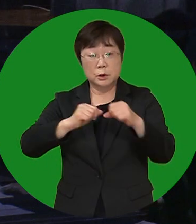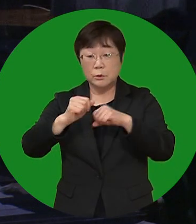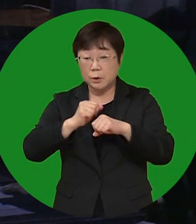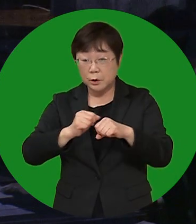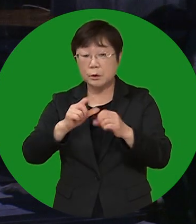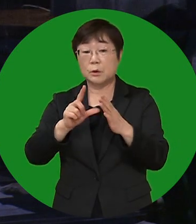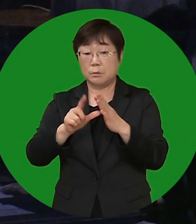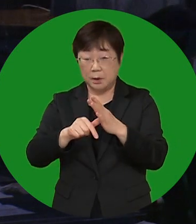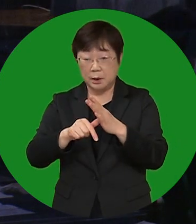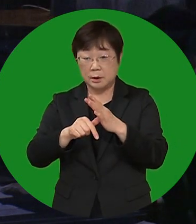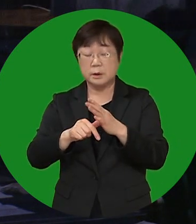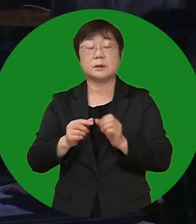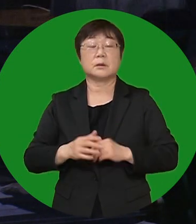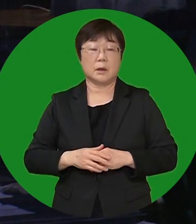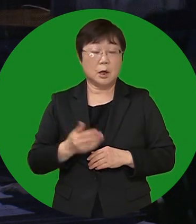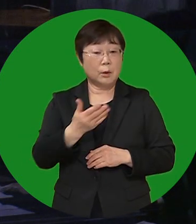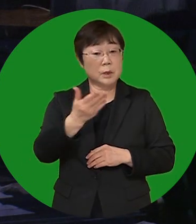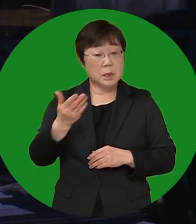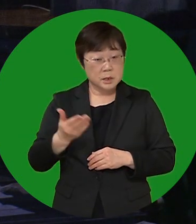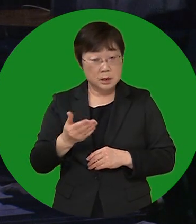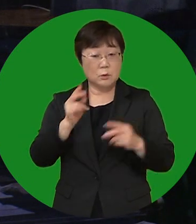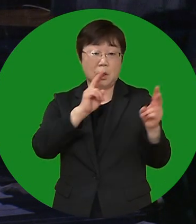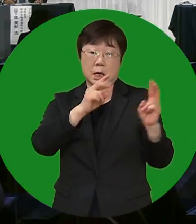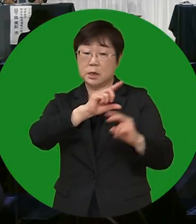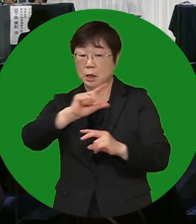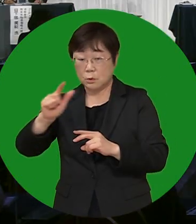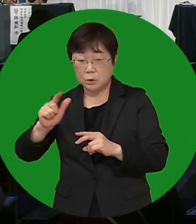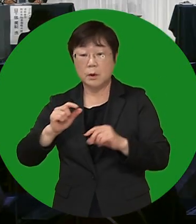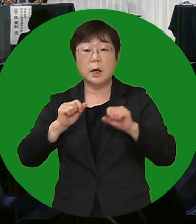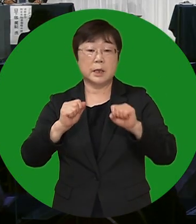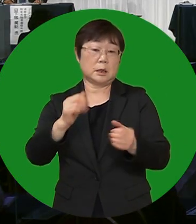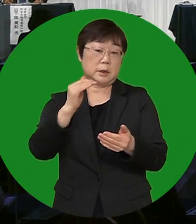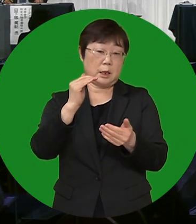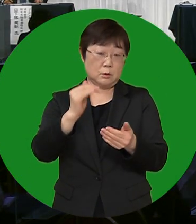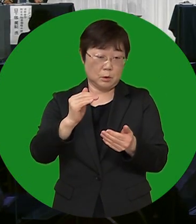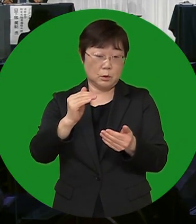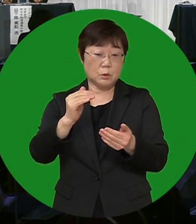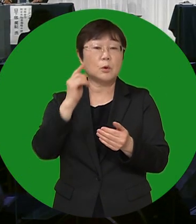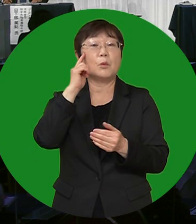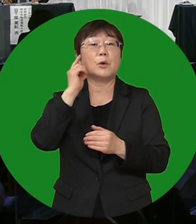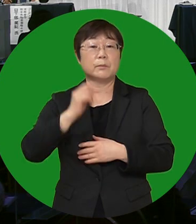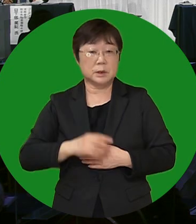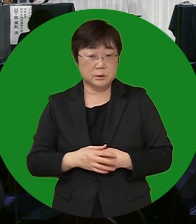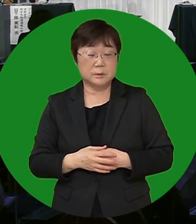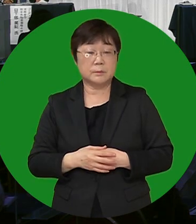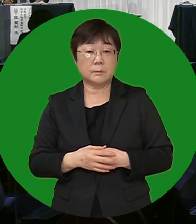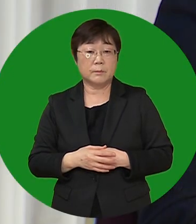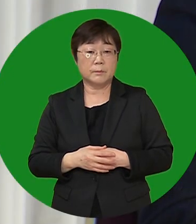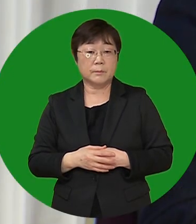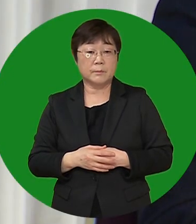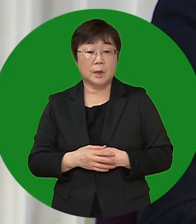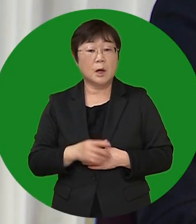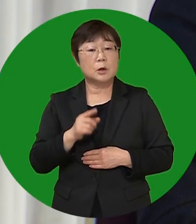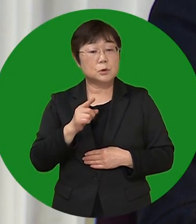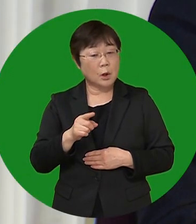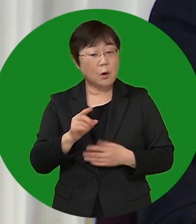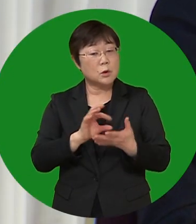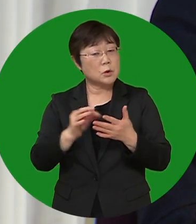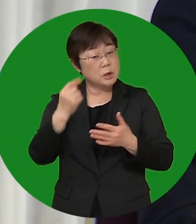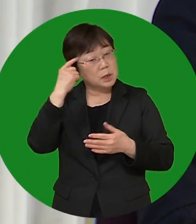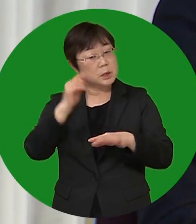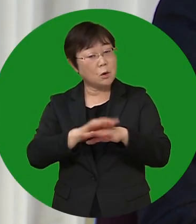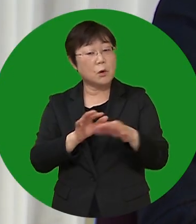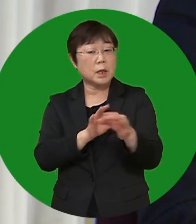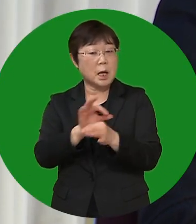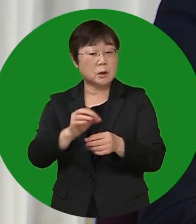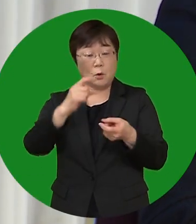生まれるとしてももうすでに皆様での会社と東電もやっていることなんじゃないかなというふうに思いますそれはそれをですね勝者